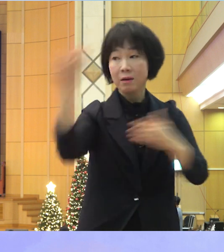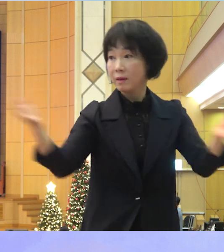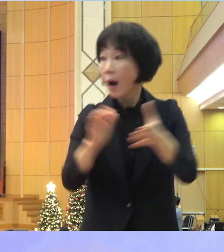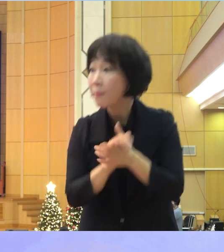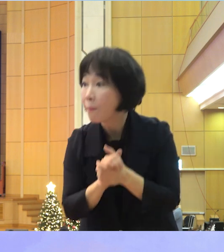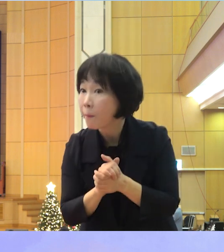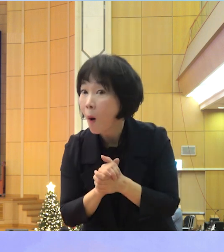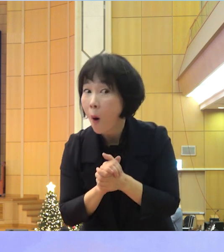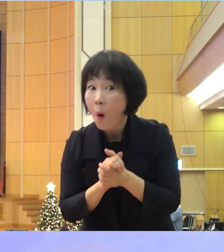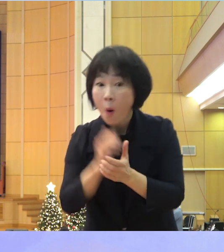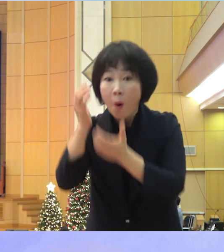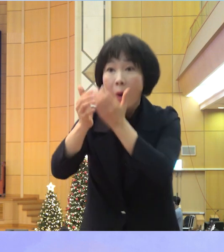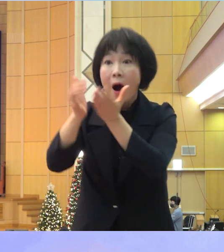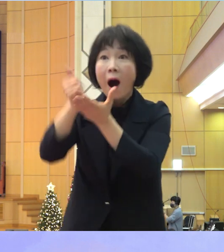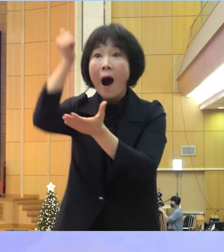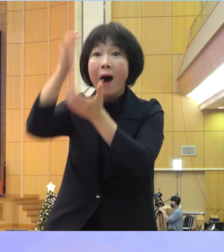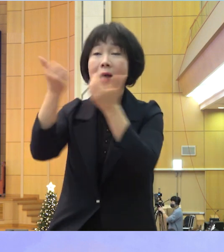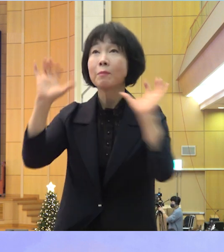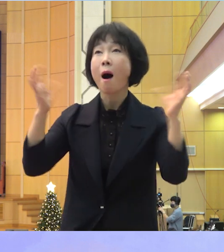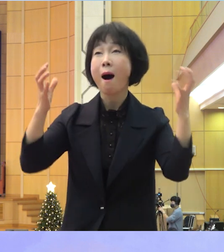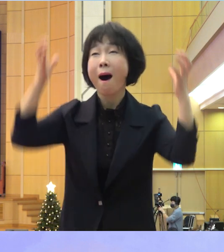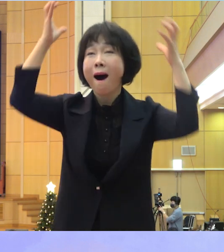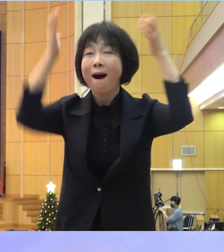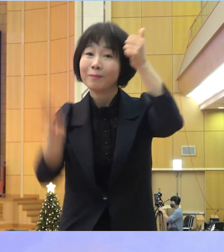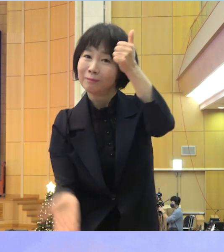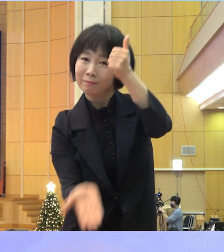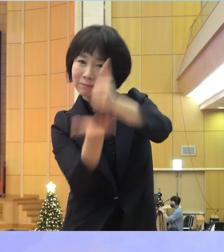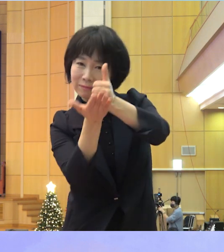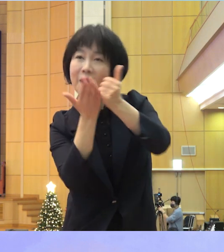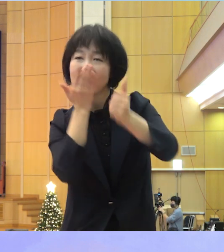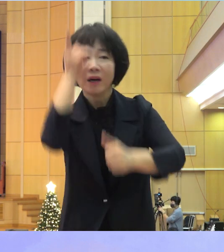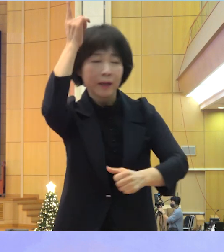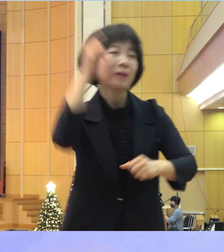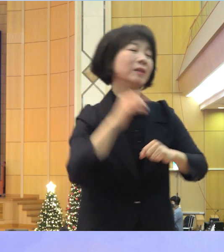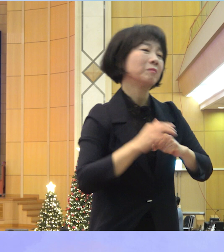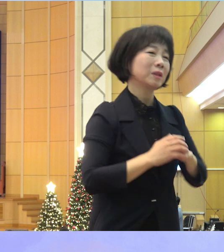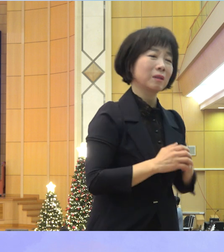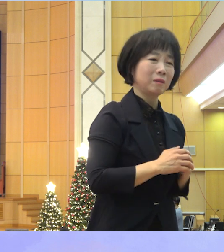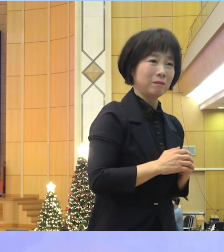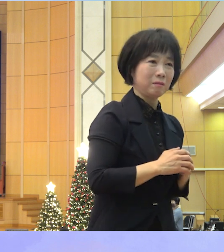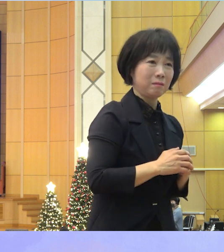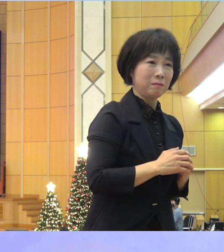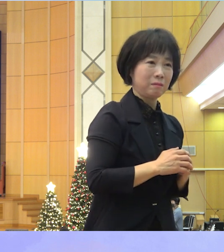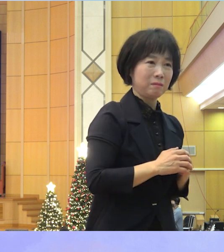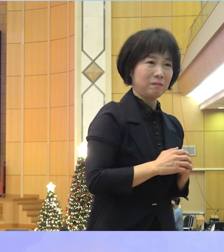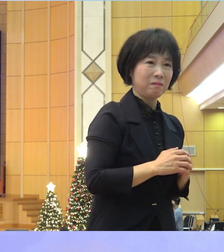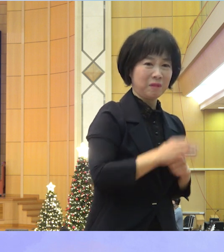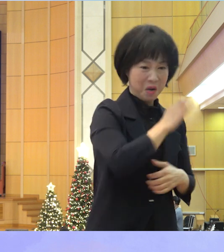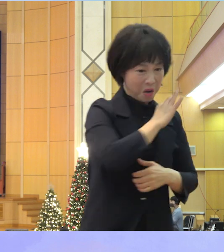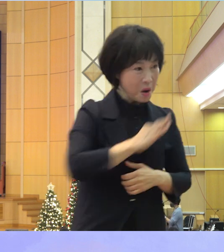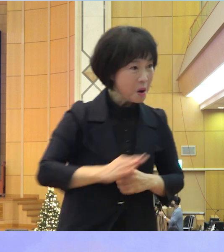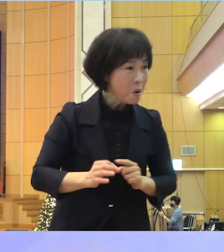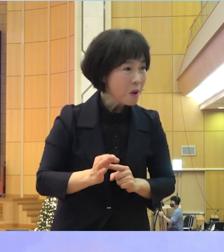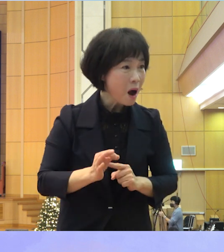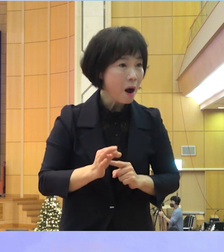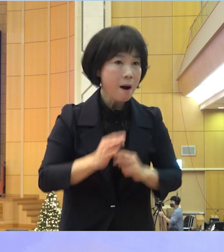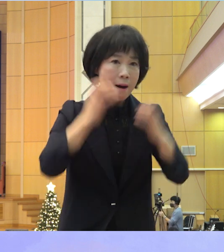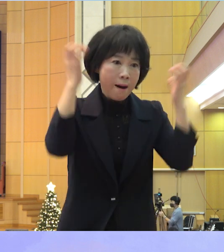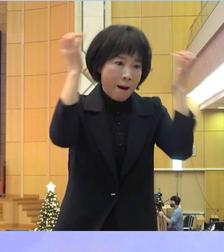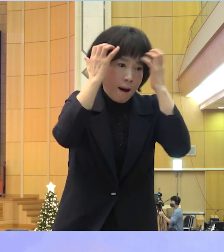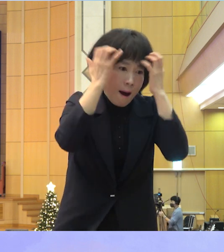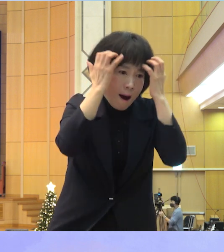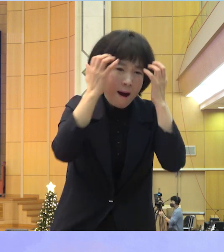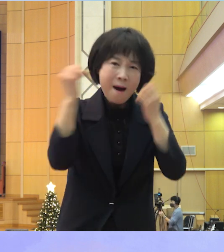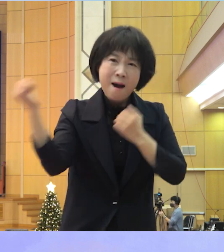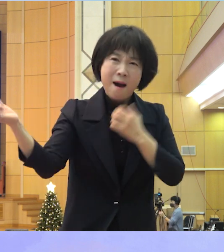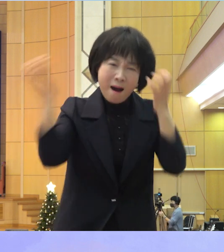이게 하나님의 칼체라는 거예요. 뭔 말인지 알죠? 그렇게 낙심하고